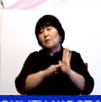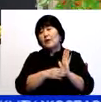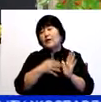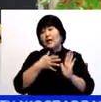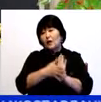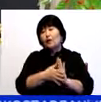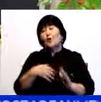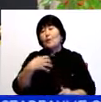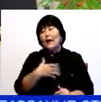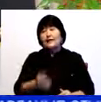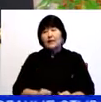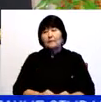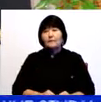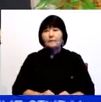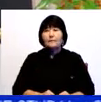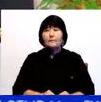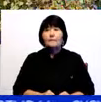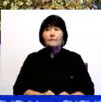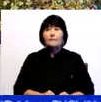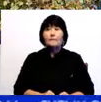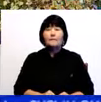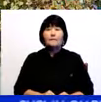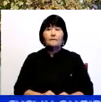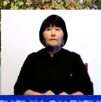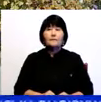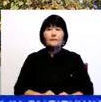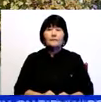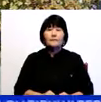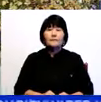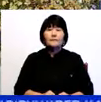игеруі маңызды. Әкімде Жолтаев, Айбек Қаржубай, Төреған Қожахметов, Қызылорда телеарнасы.